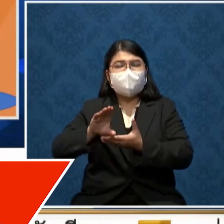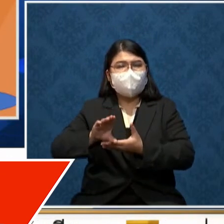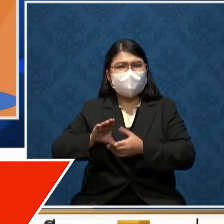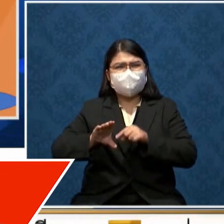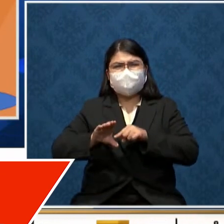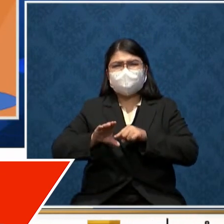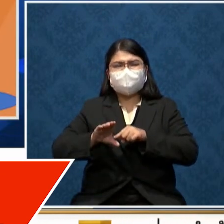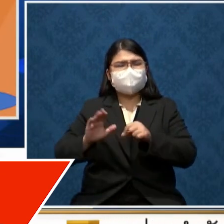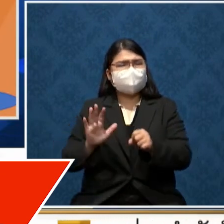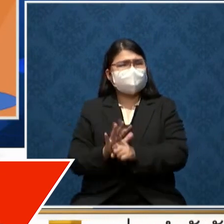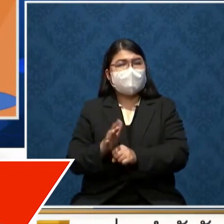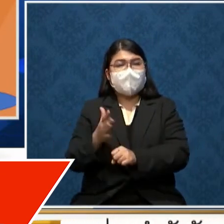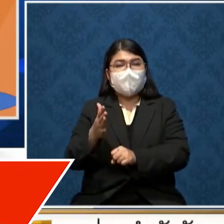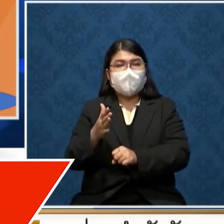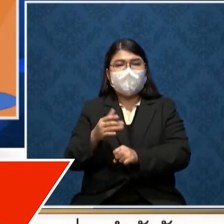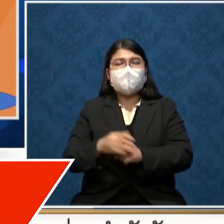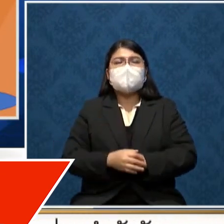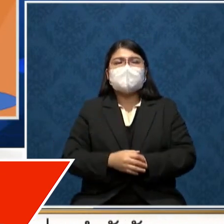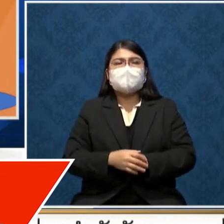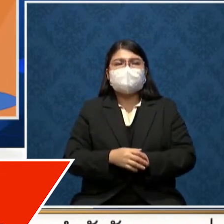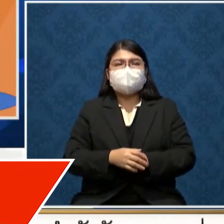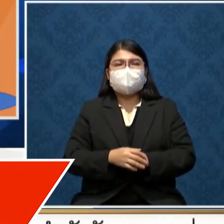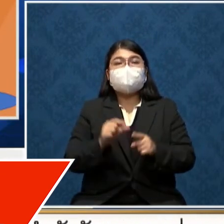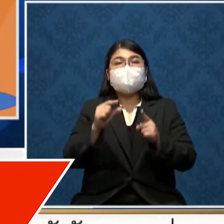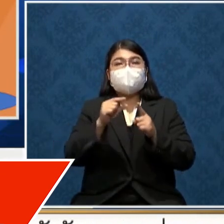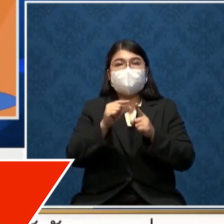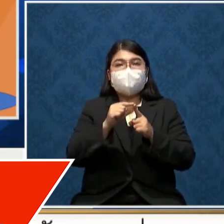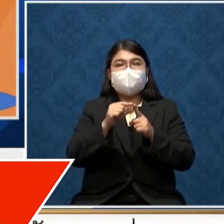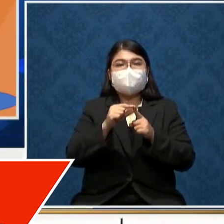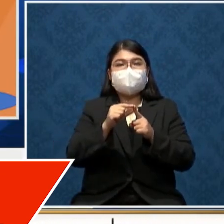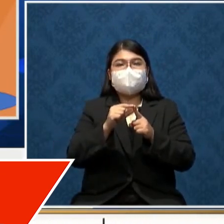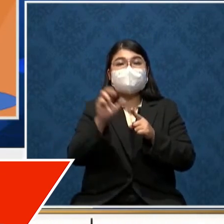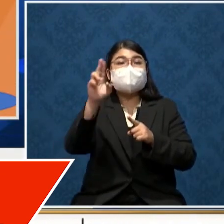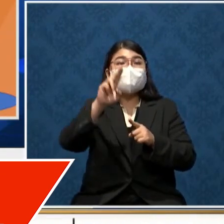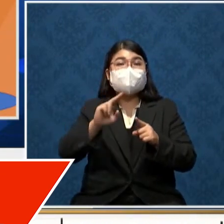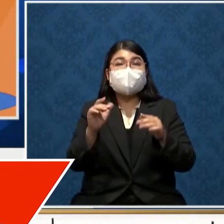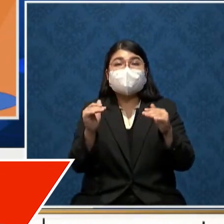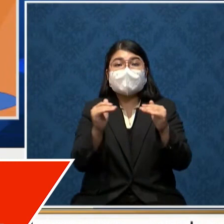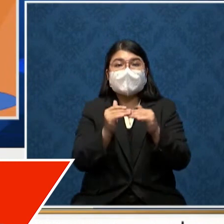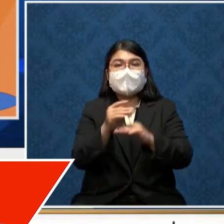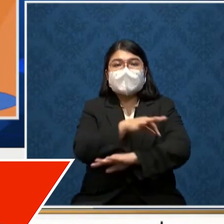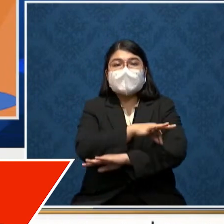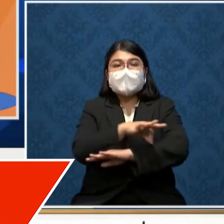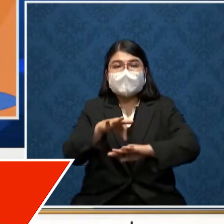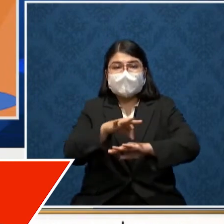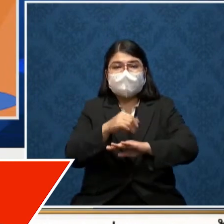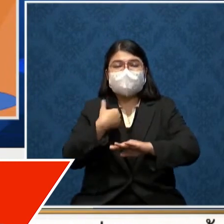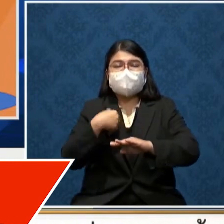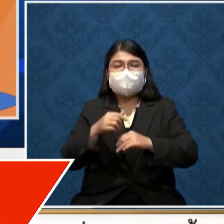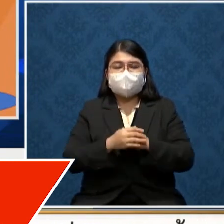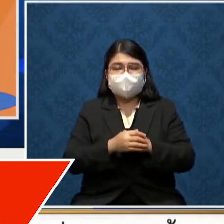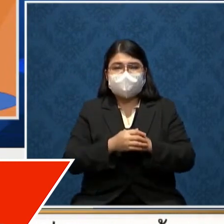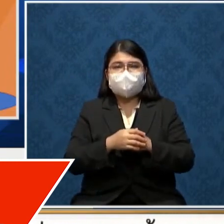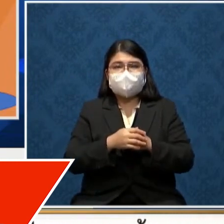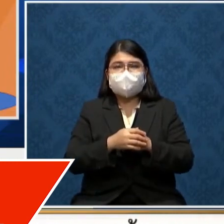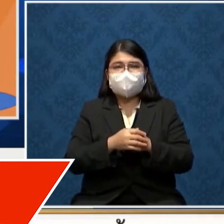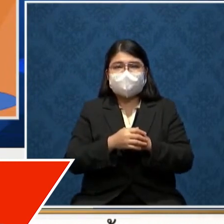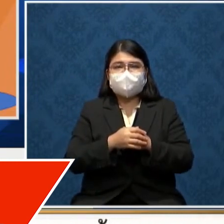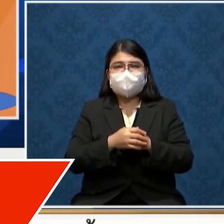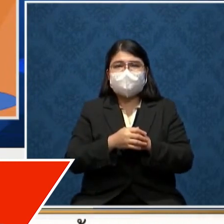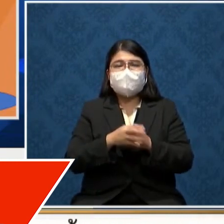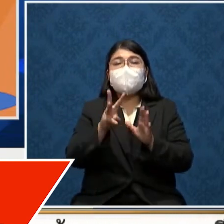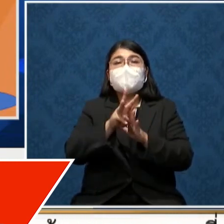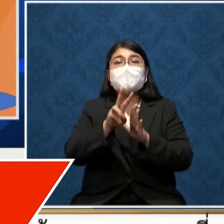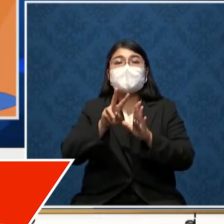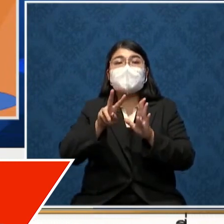ใช้สิทธิ์ขีดเส้นใต้ตามรัฐธรรมนูญและพระบัญญัติวินัยการเงินการคลัง ขอทราบว่า